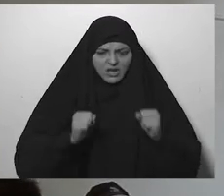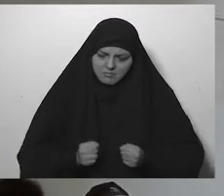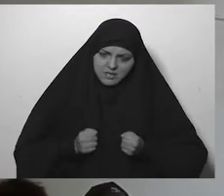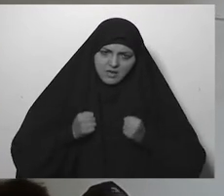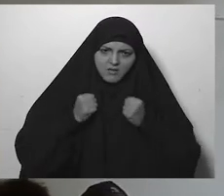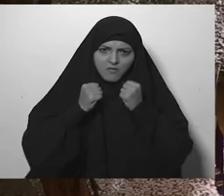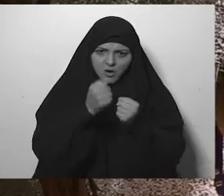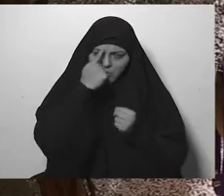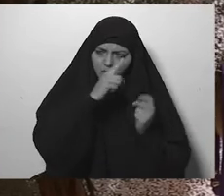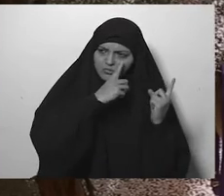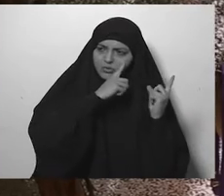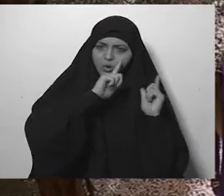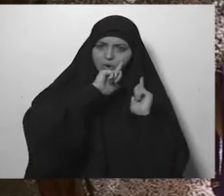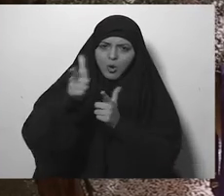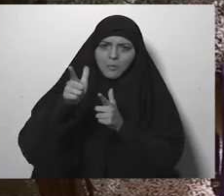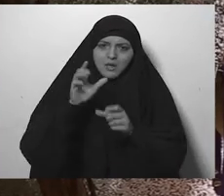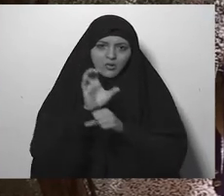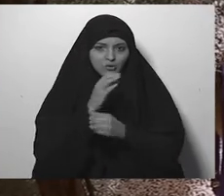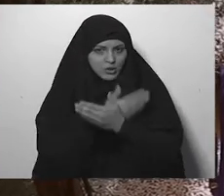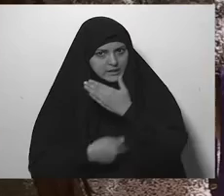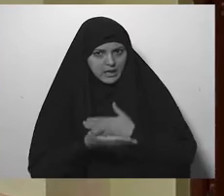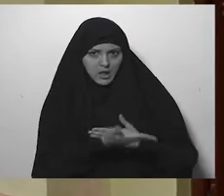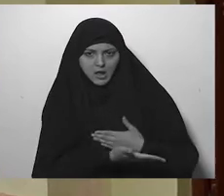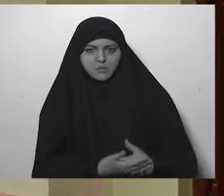leur effort pour battre cet handicap.